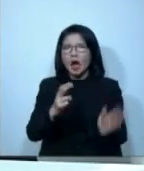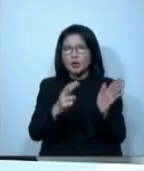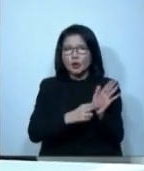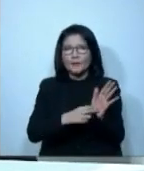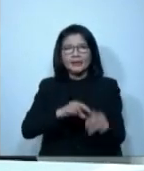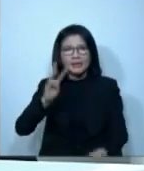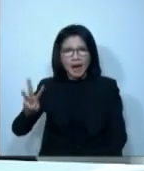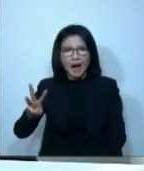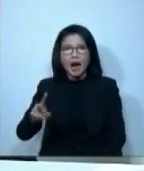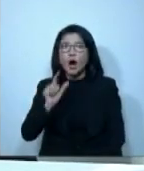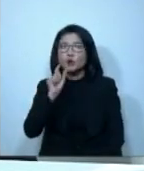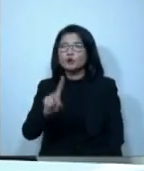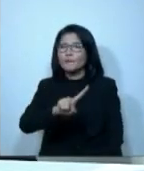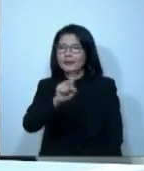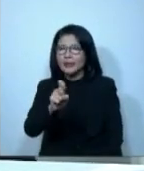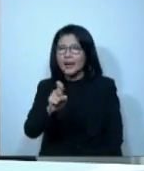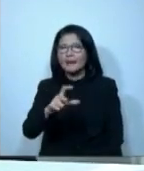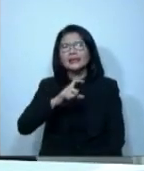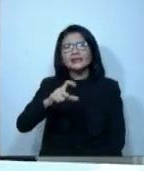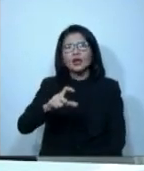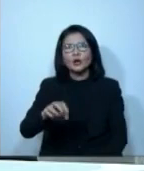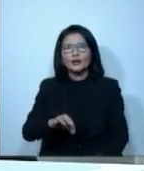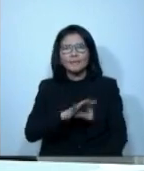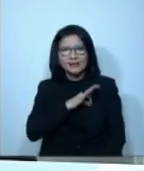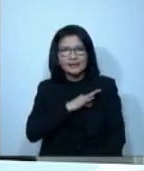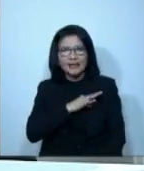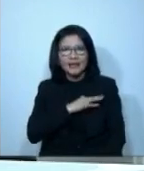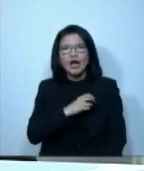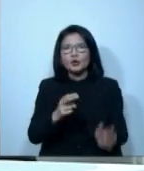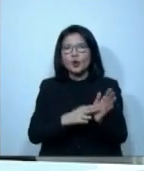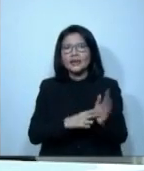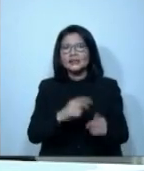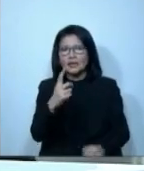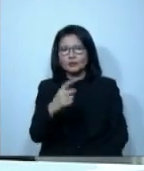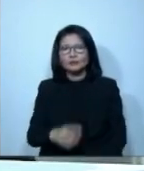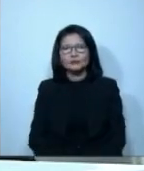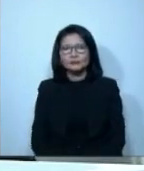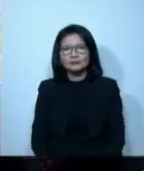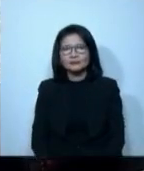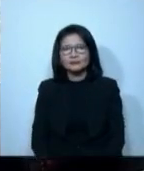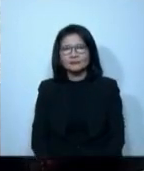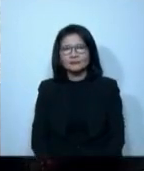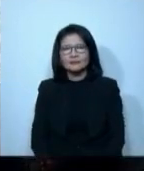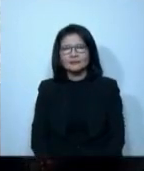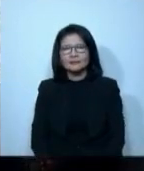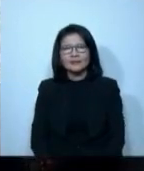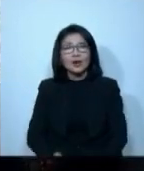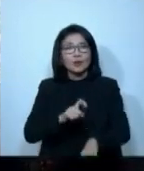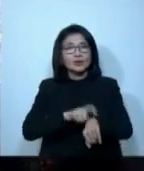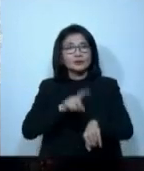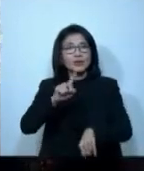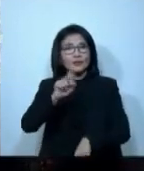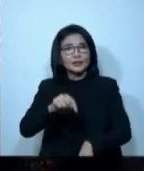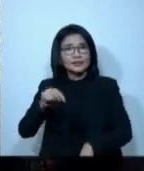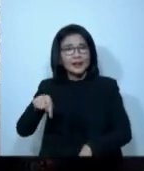urut 3 untuk bertanya kepada calon presiden nomor urut 1. Dan waktu Bapak 1 menit dimulai